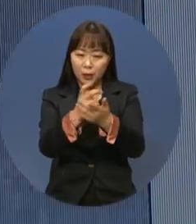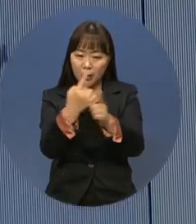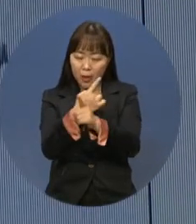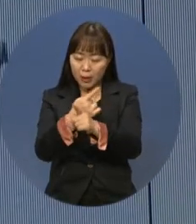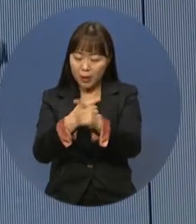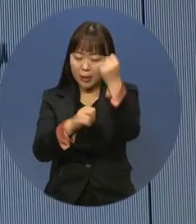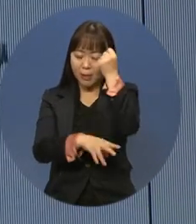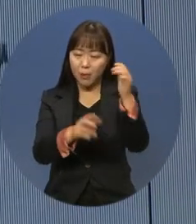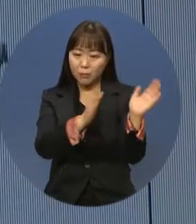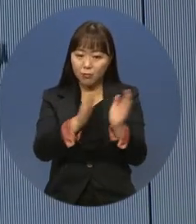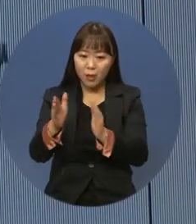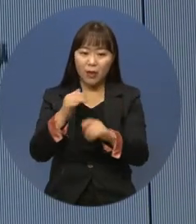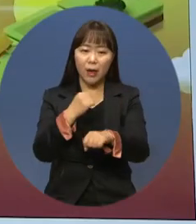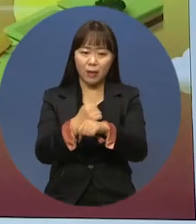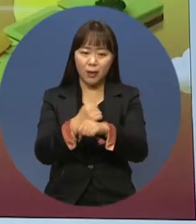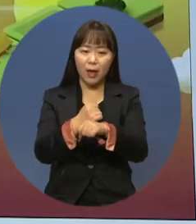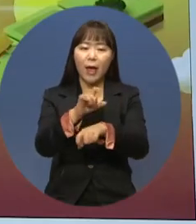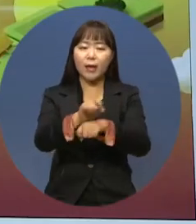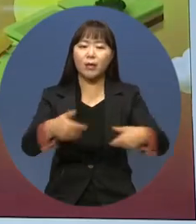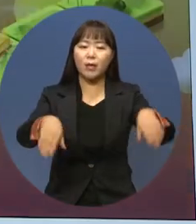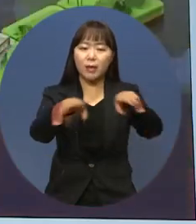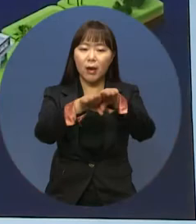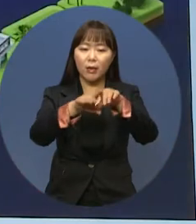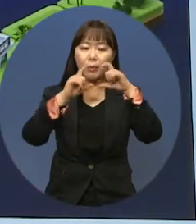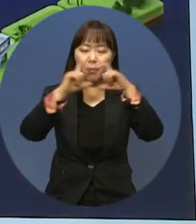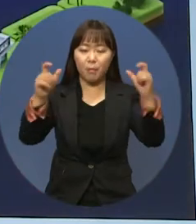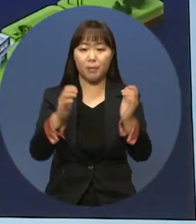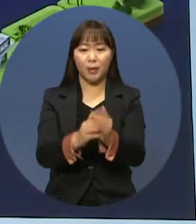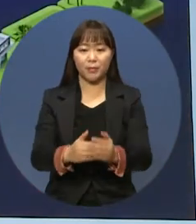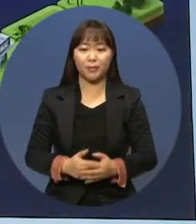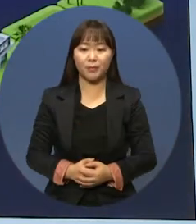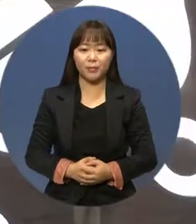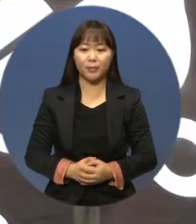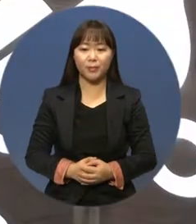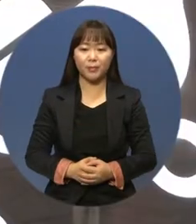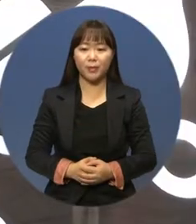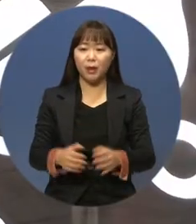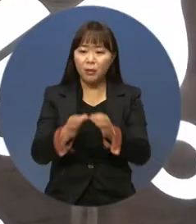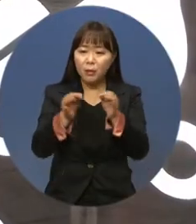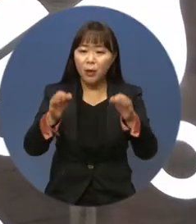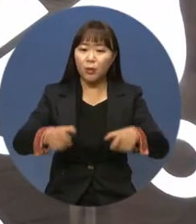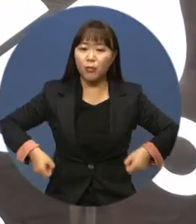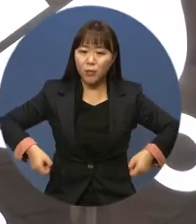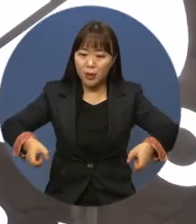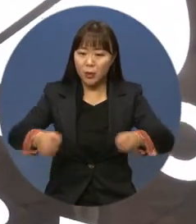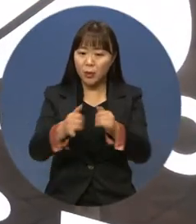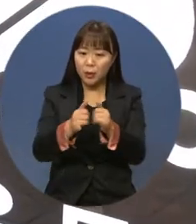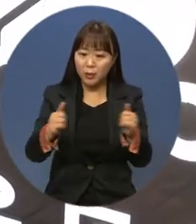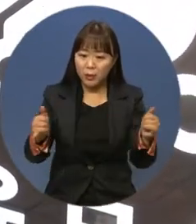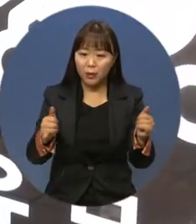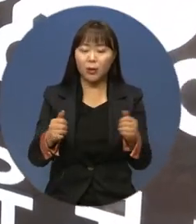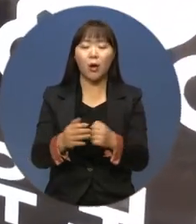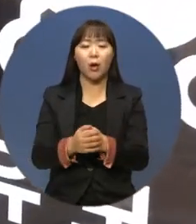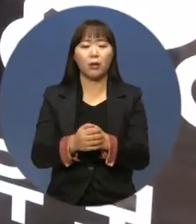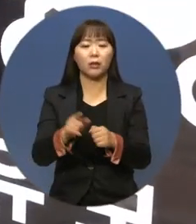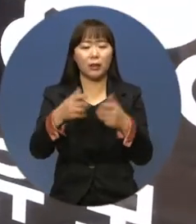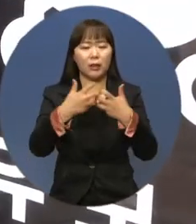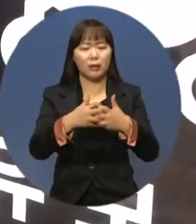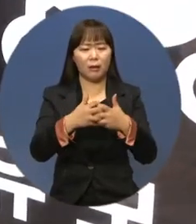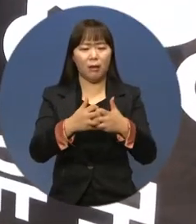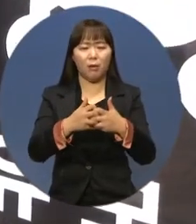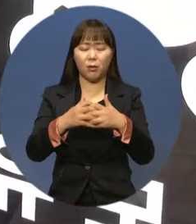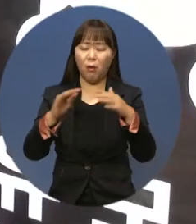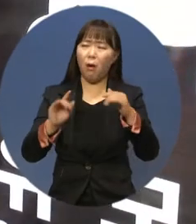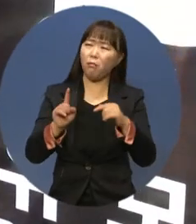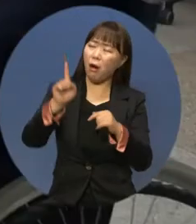각 행정기관에 통보했다고 밝혔습니다 그동안 휠체어 이용자의 경우 무인민원발급기 의